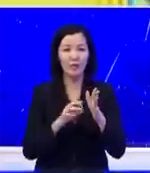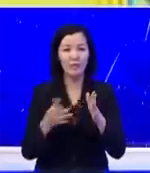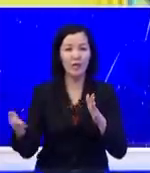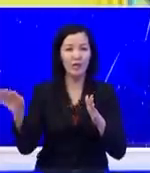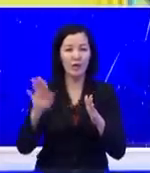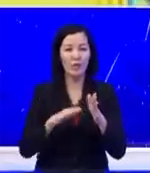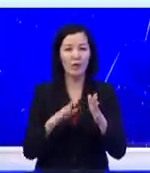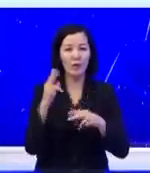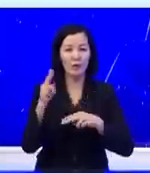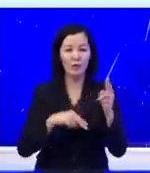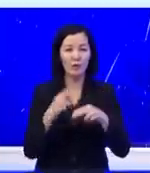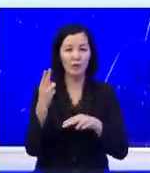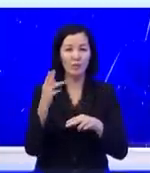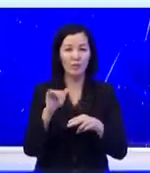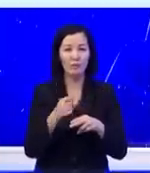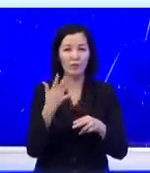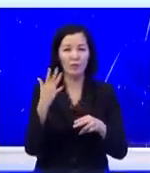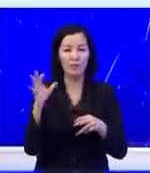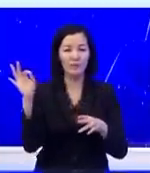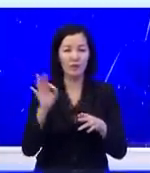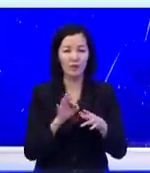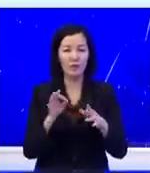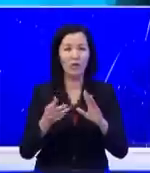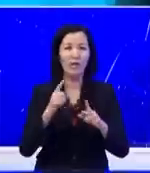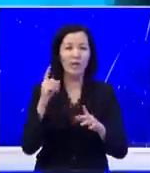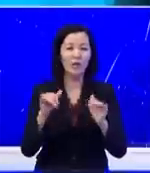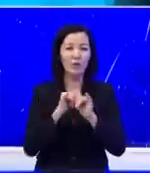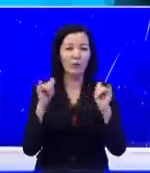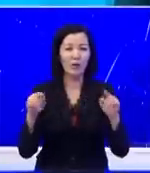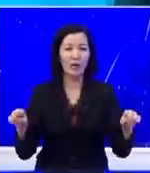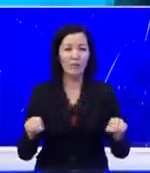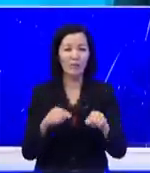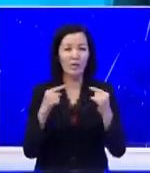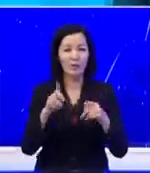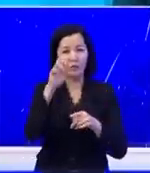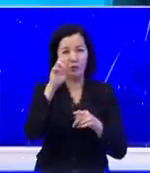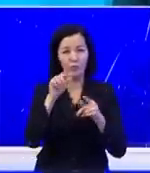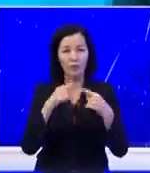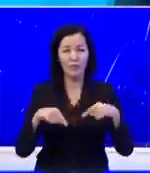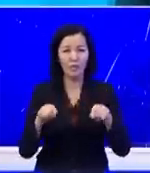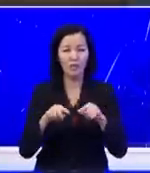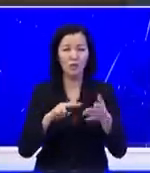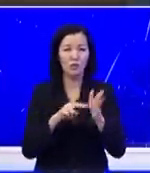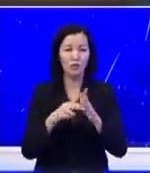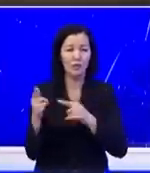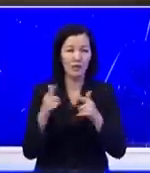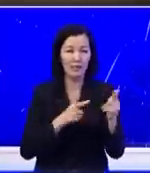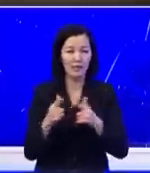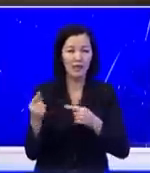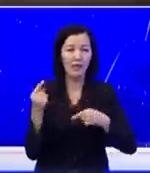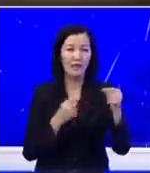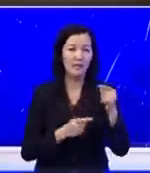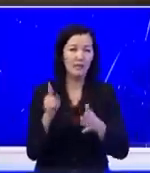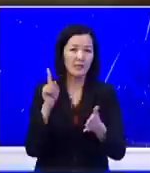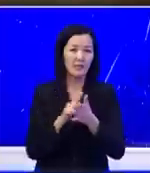құрылыста 5,5%-ды құрады. Экономикалық өсімді қалпына келтіру үшін үкімет кешенді жоспар әзірледі. Кәсіпкерлерге